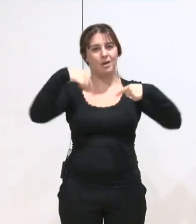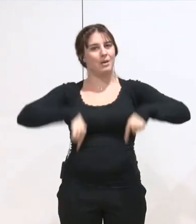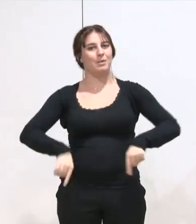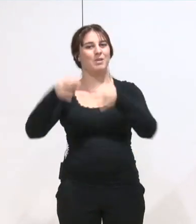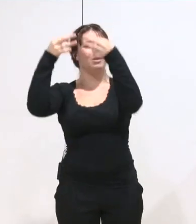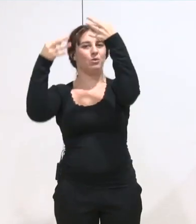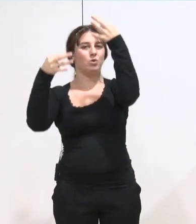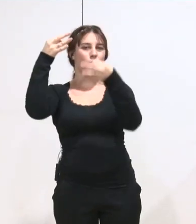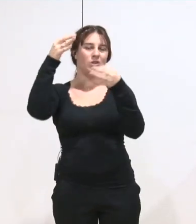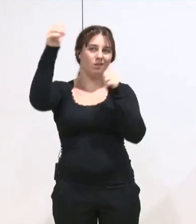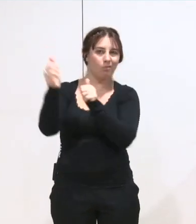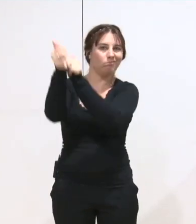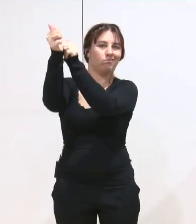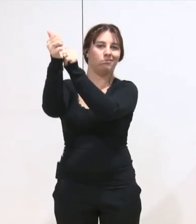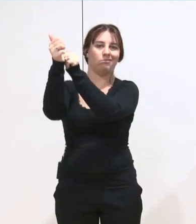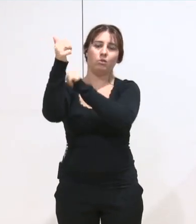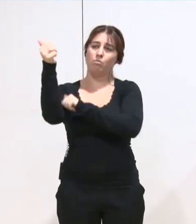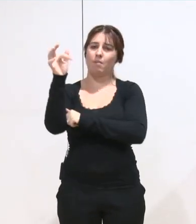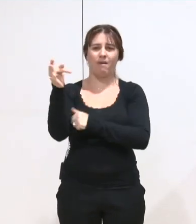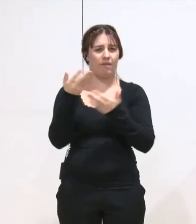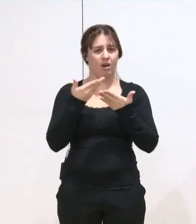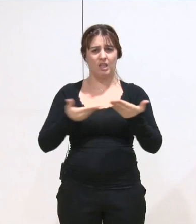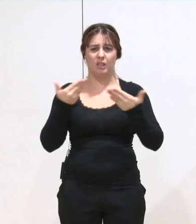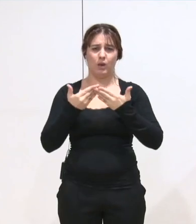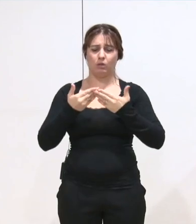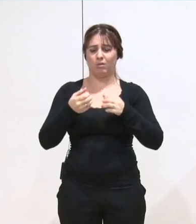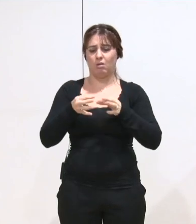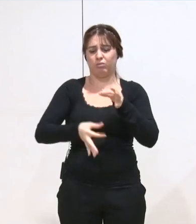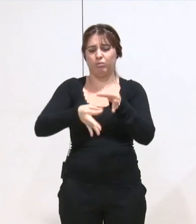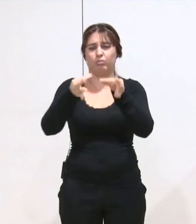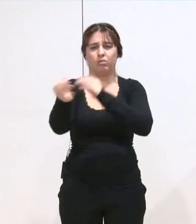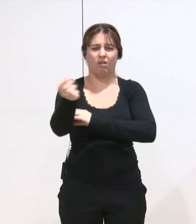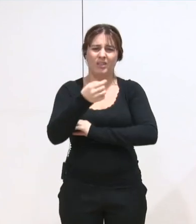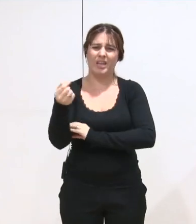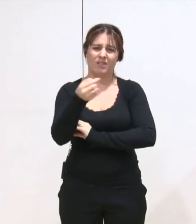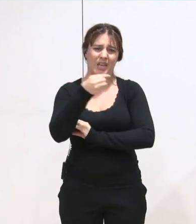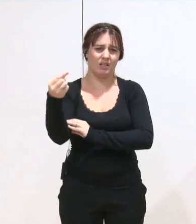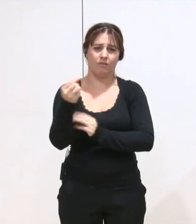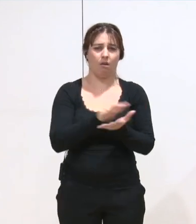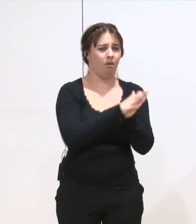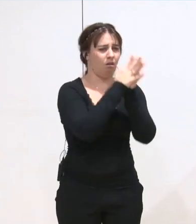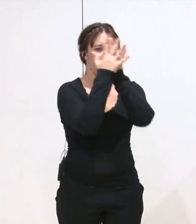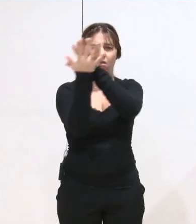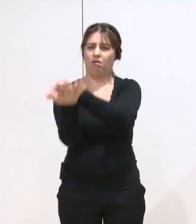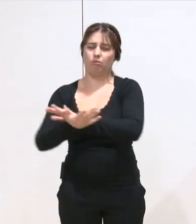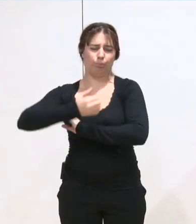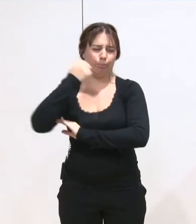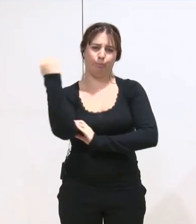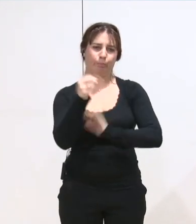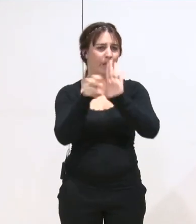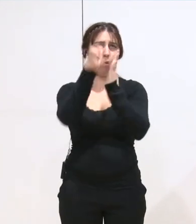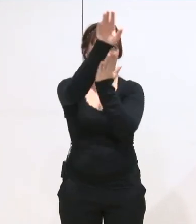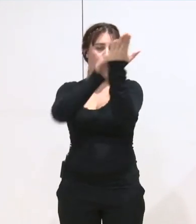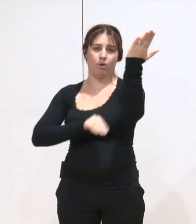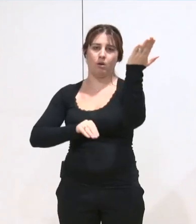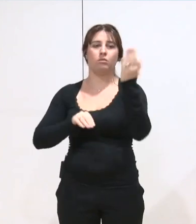politique produit des effets particulièrement délétères. Cela en amplifie aussi les conséquences à Grenoble. En cogérant avec